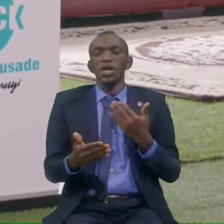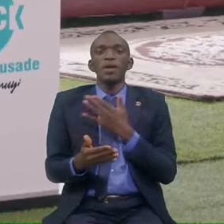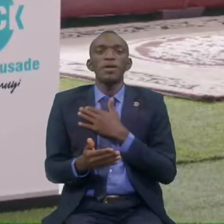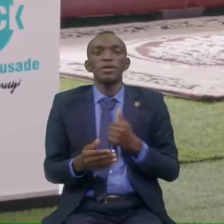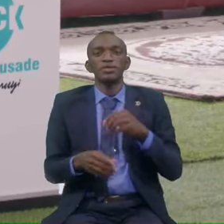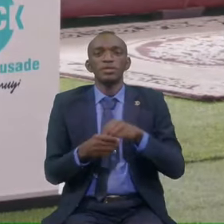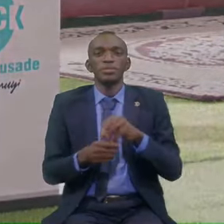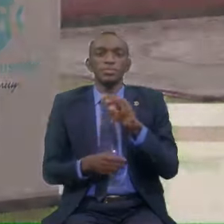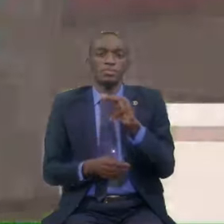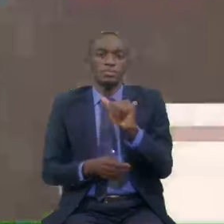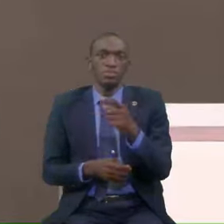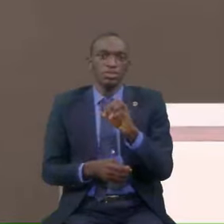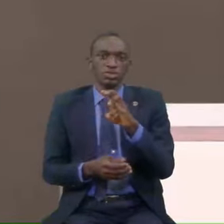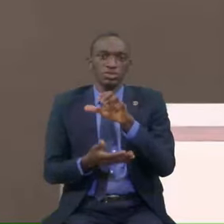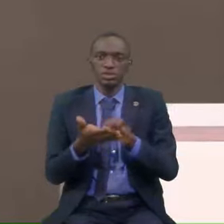En Matthieu